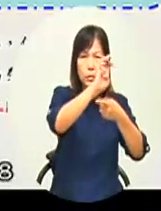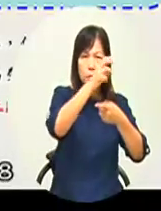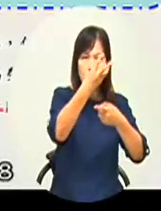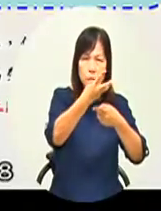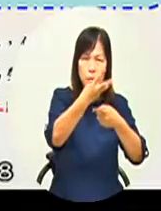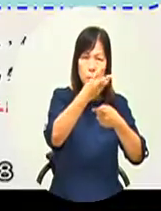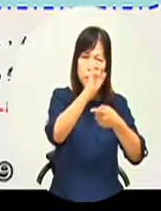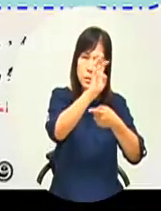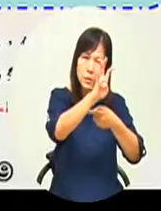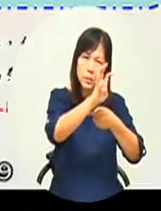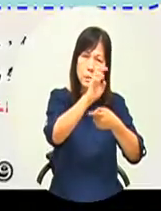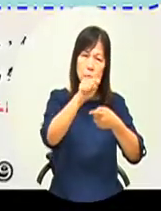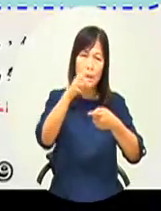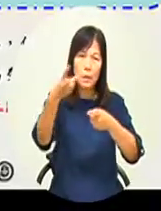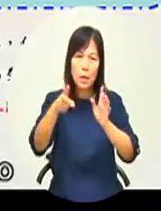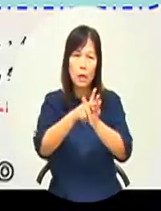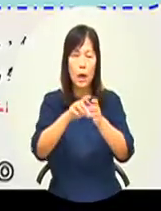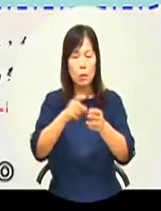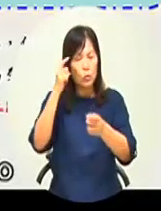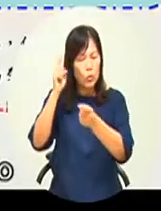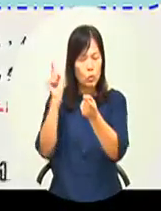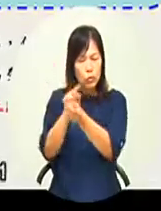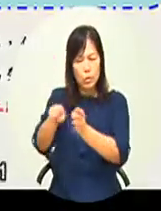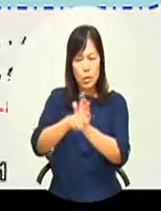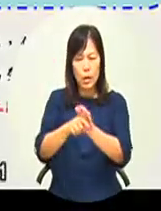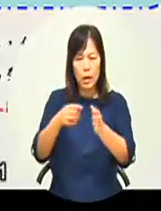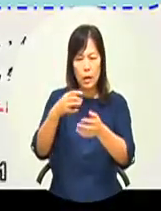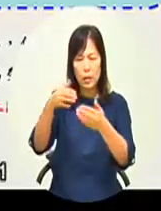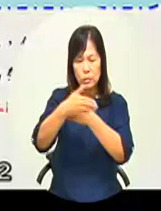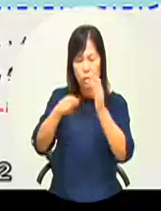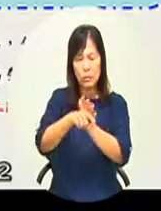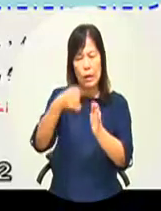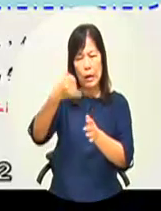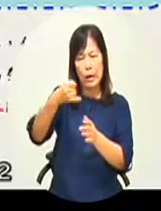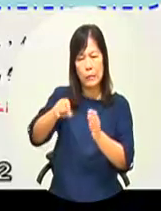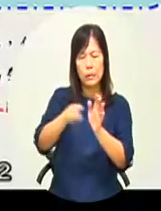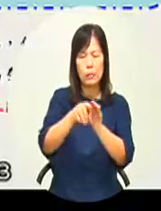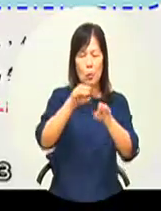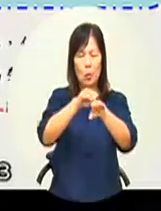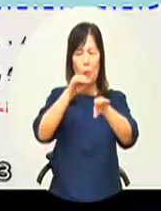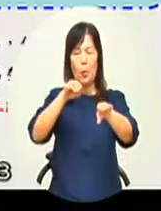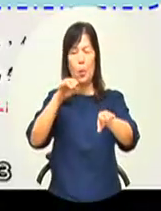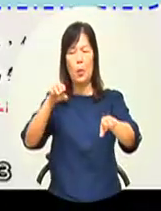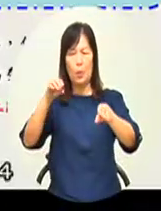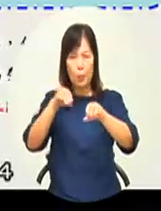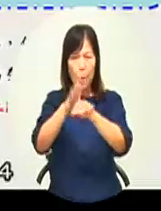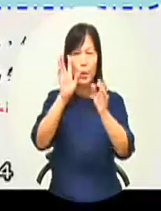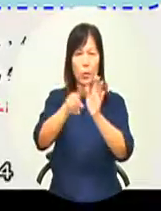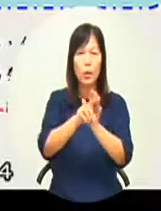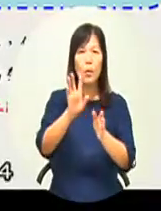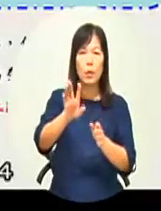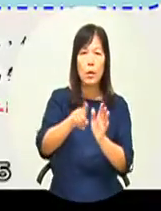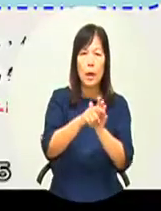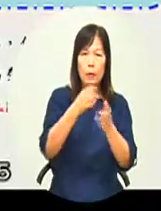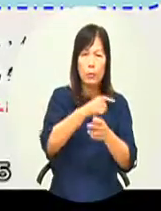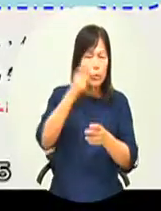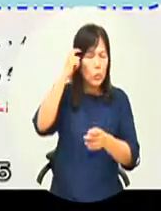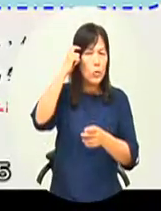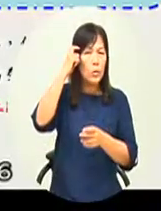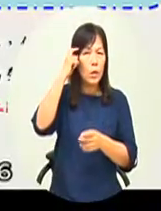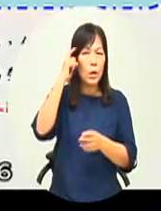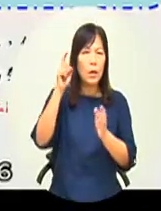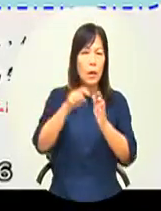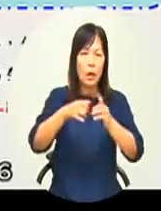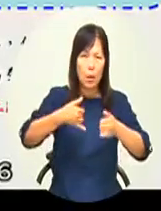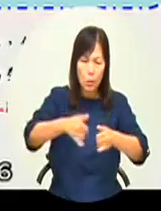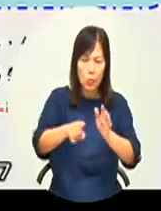通状况的有交通堵塞啊，还有常塞车 25.5%， 所以民众认为交通路那个